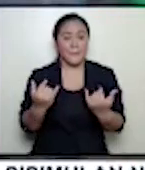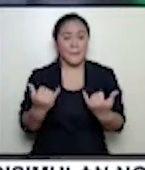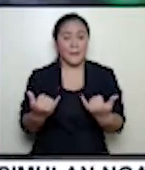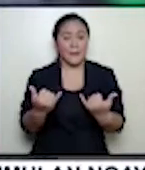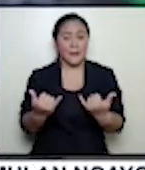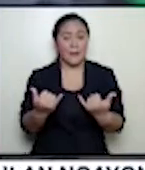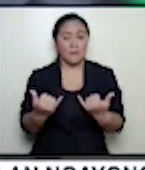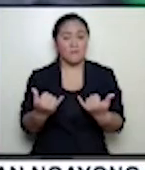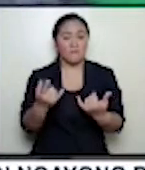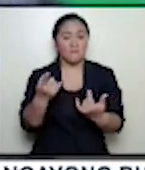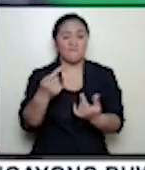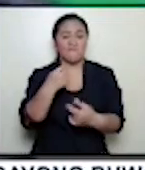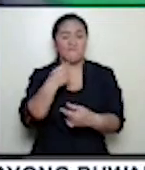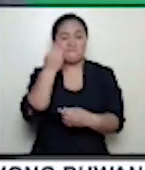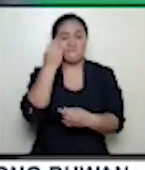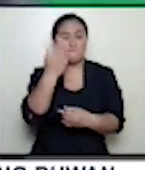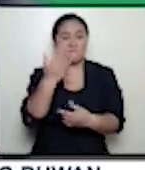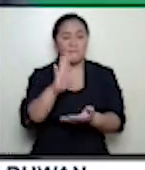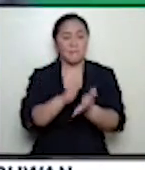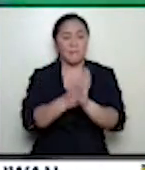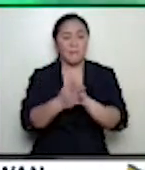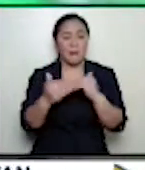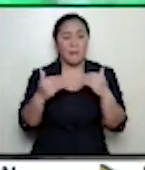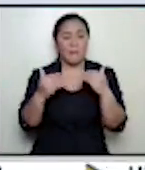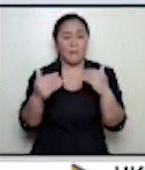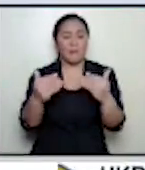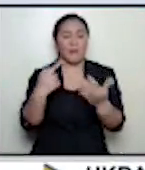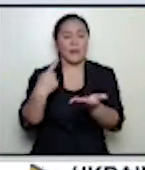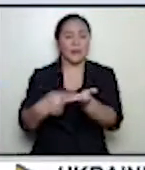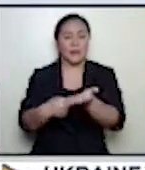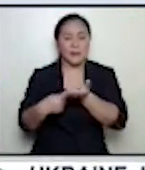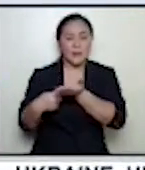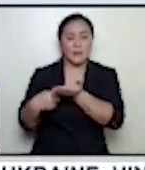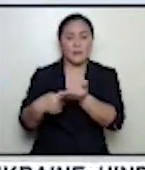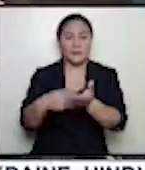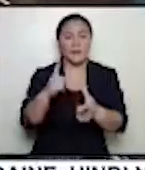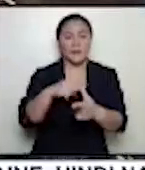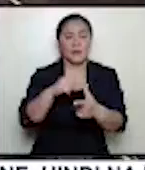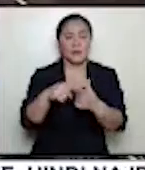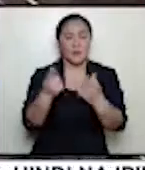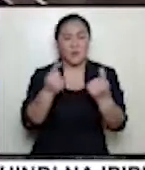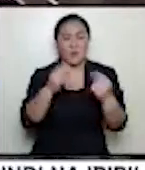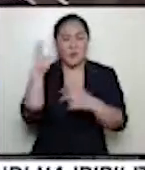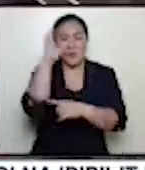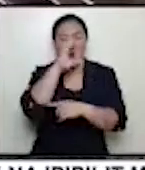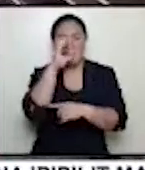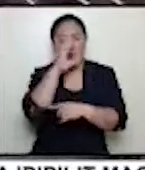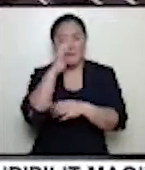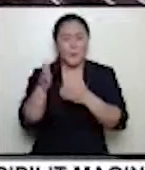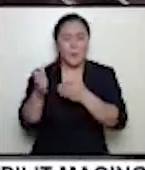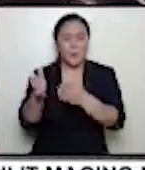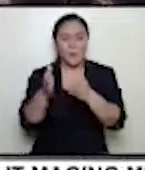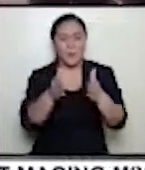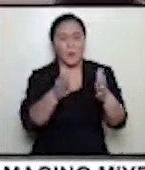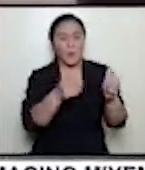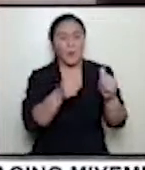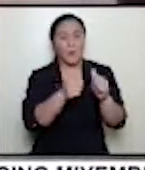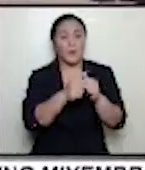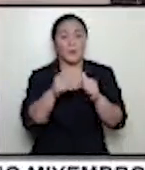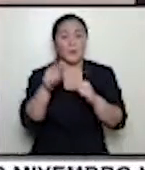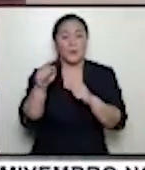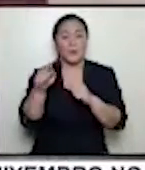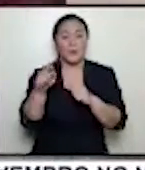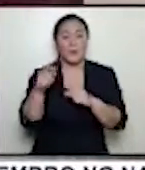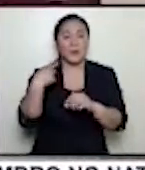anyang kinakasan ng gobyerno ang iba pang paraan hinggil sa problema sa krudo, tulad ng pamamahagi ng fuel subsidy sa